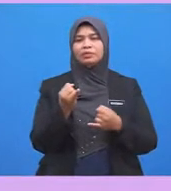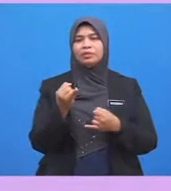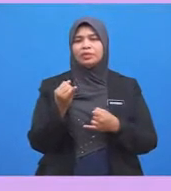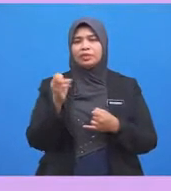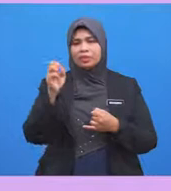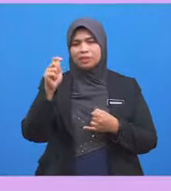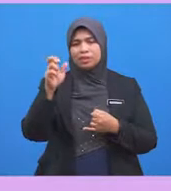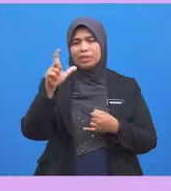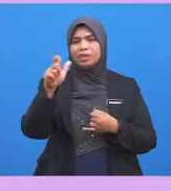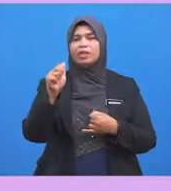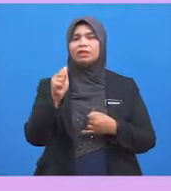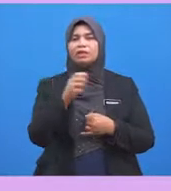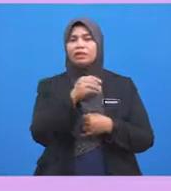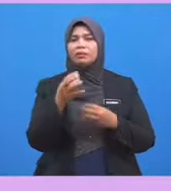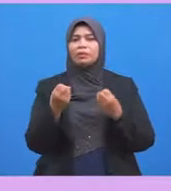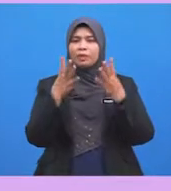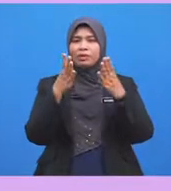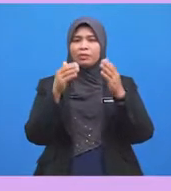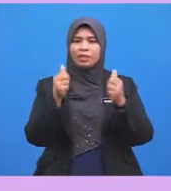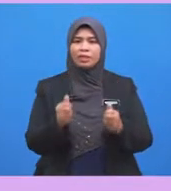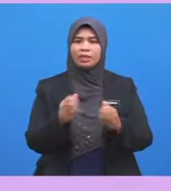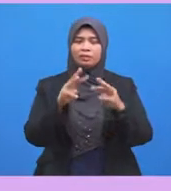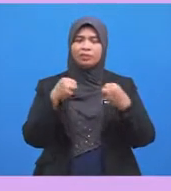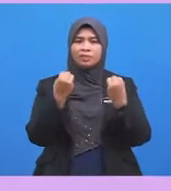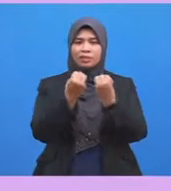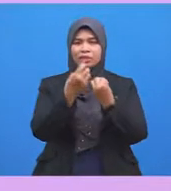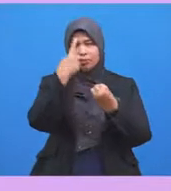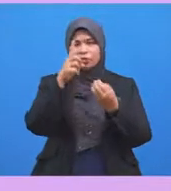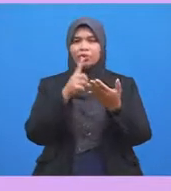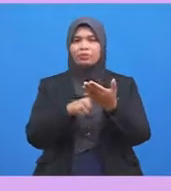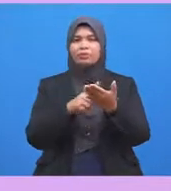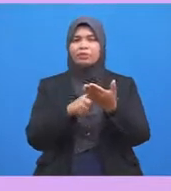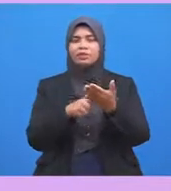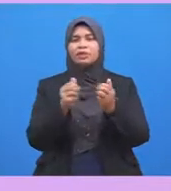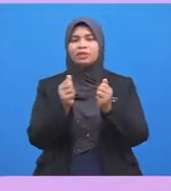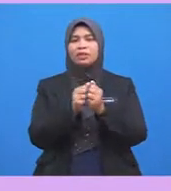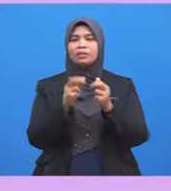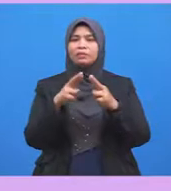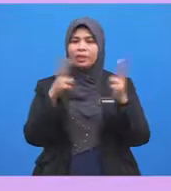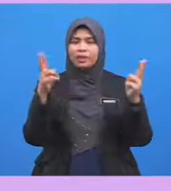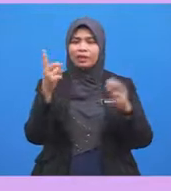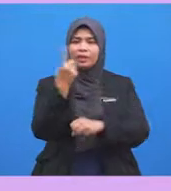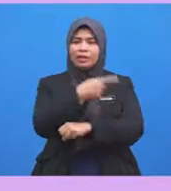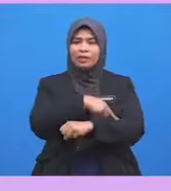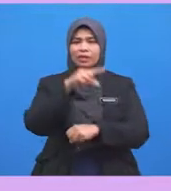beberapa masyarakat setempat untuk berbincang tentang perayaan Hari Gawai.